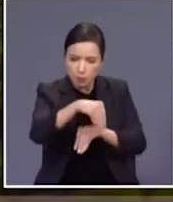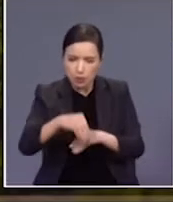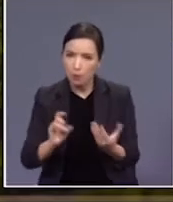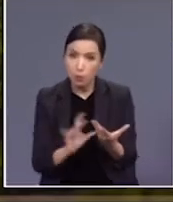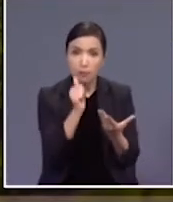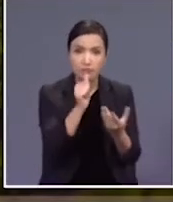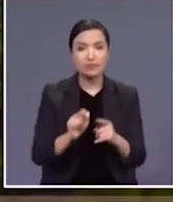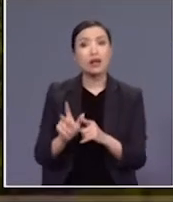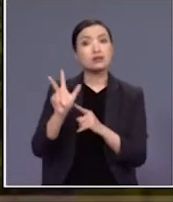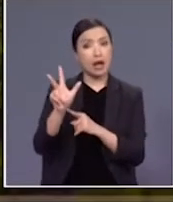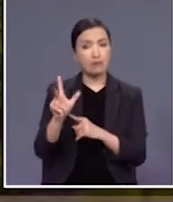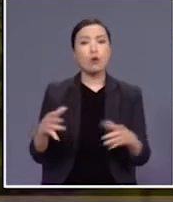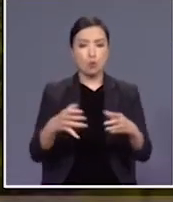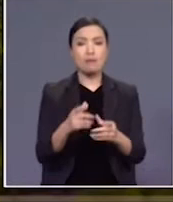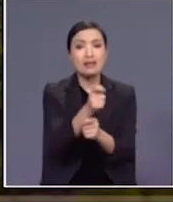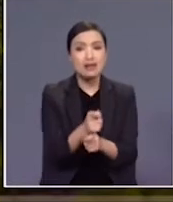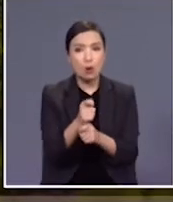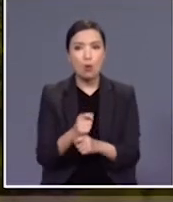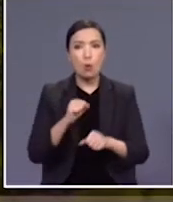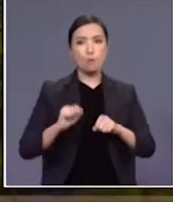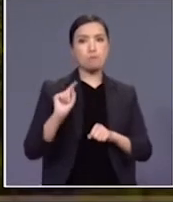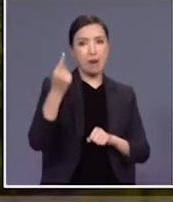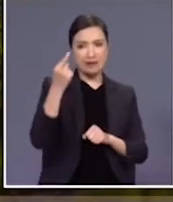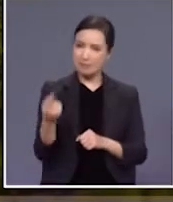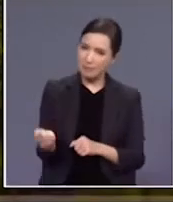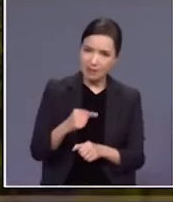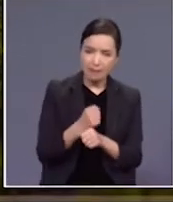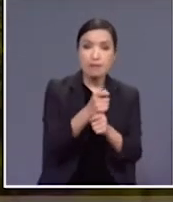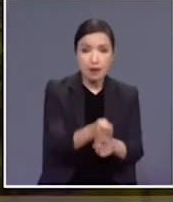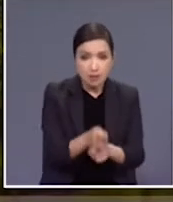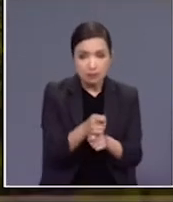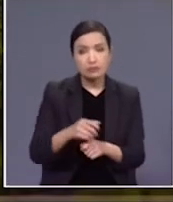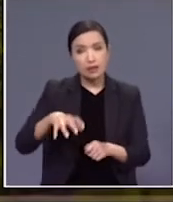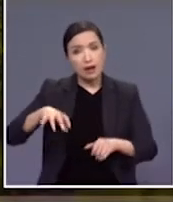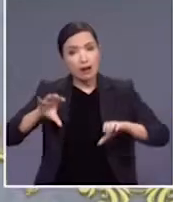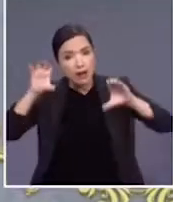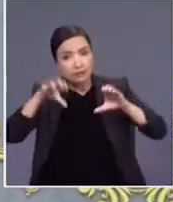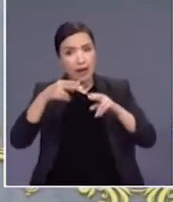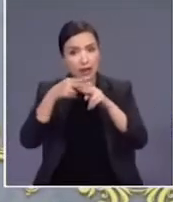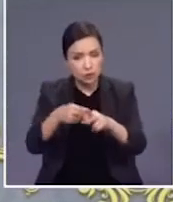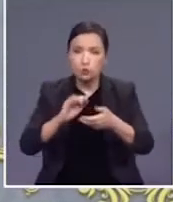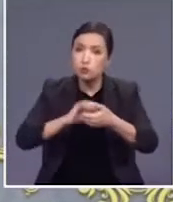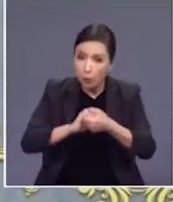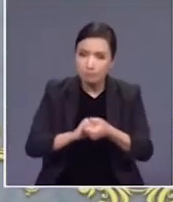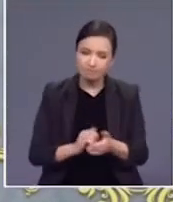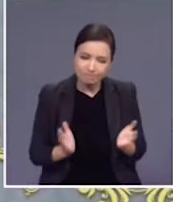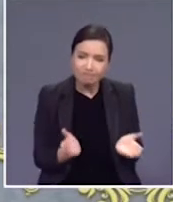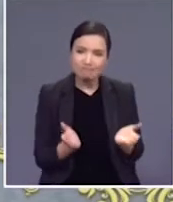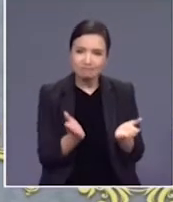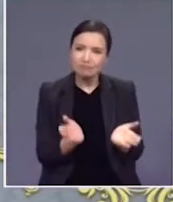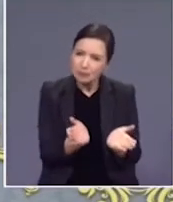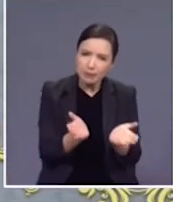3. การสร้างเกษตรกรรุ่นใหม่เข้าสู่การทำการเกษตรโดยทุกภาคส่วนไม่ว่ารัฐหรือเอกชนควรจะร่วมกันสนับสนุนและ